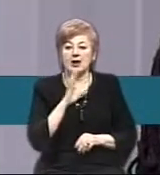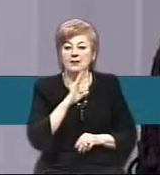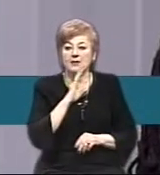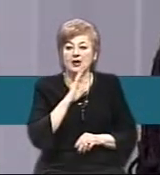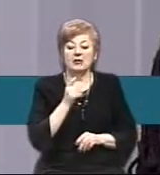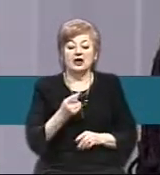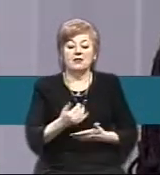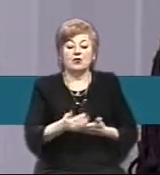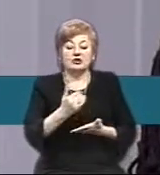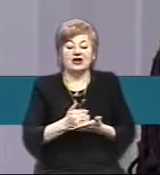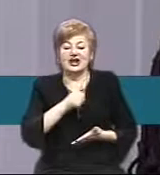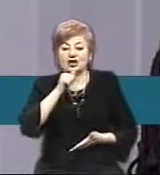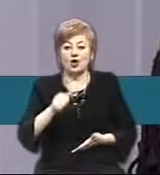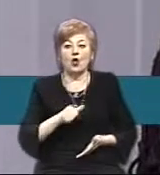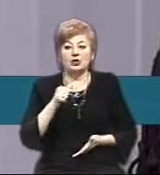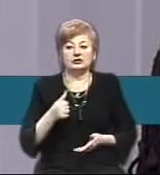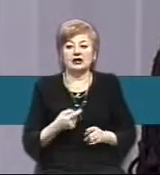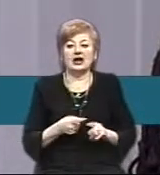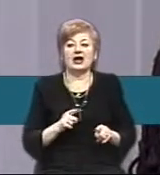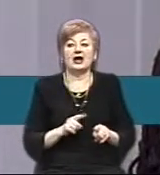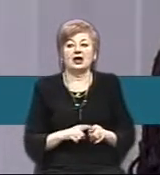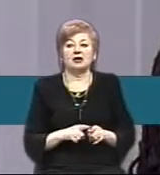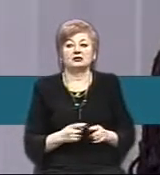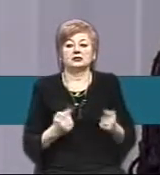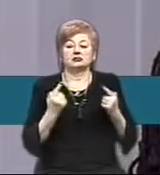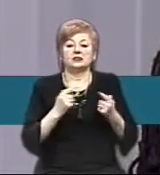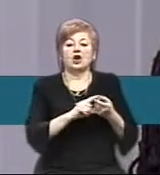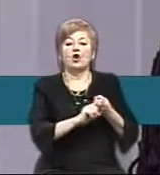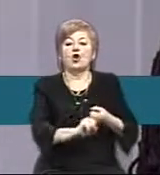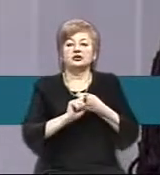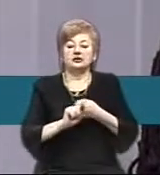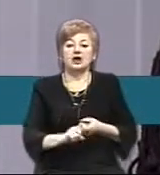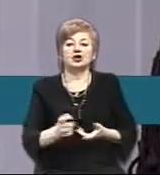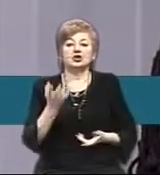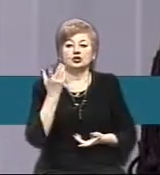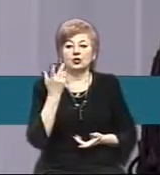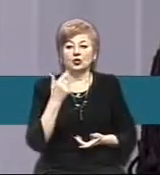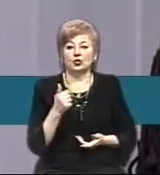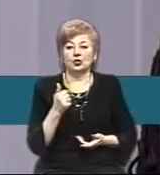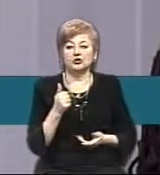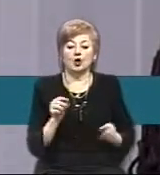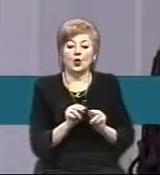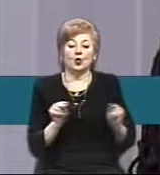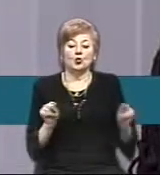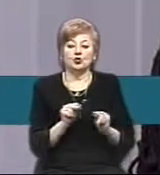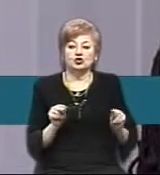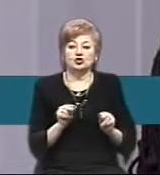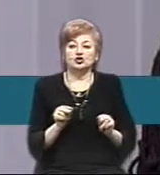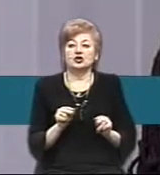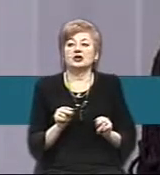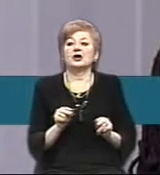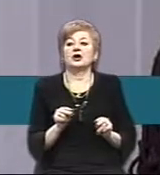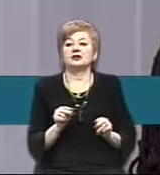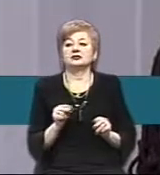останні роки це небувалий контакт, коли вчителя з